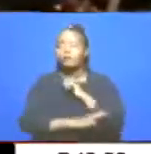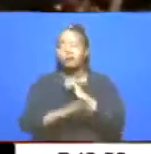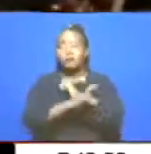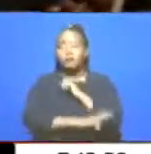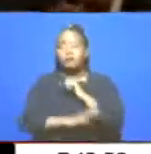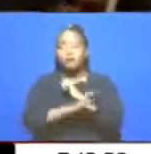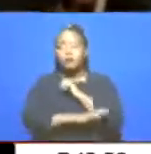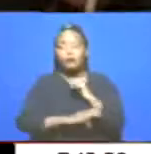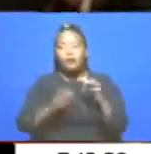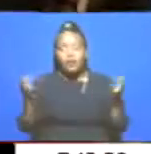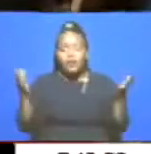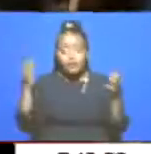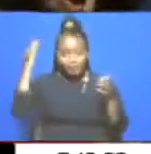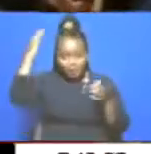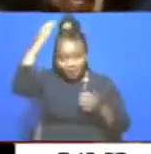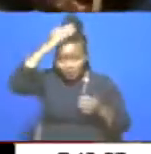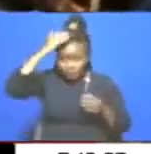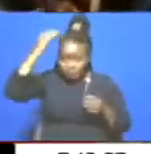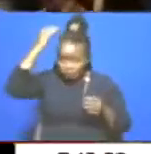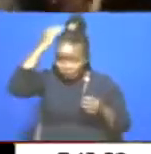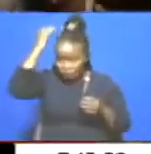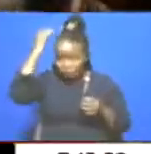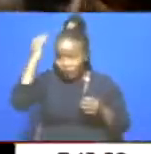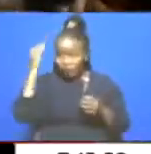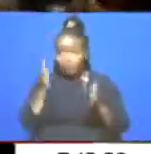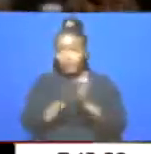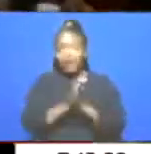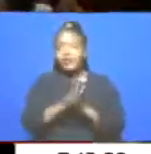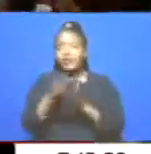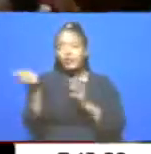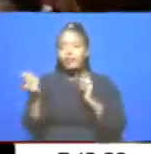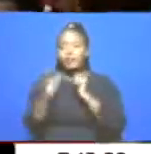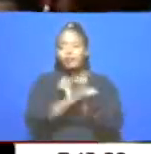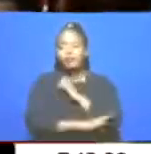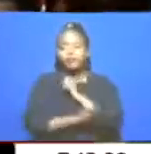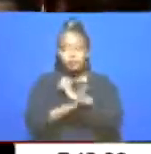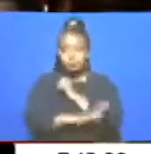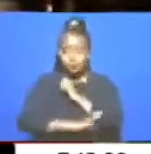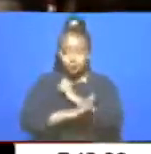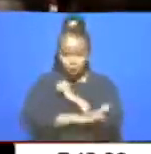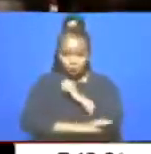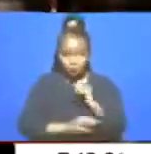kule Dubai, sasa mpaka Ulaya, sawa?